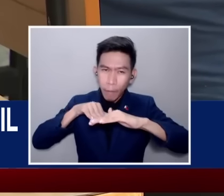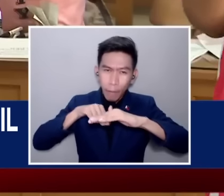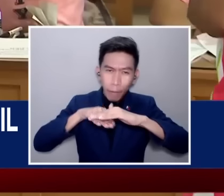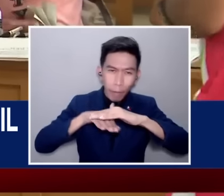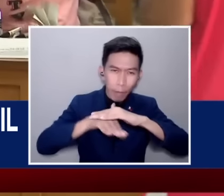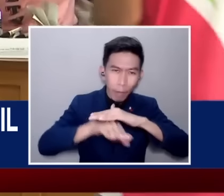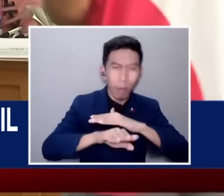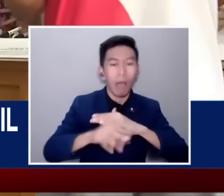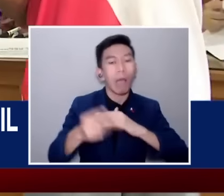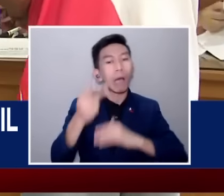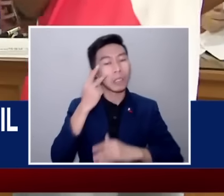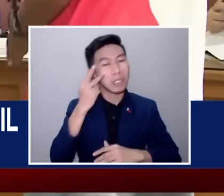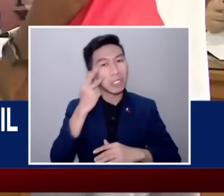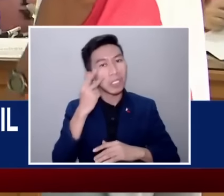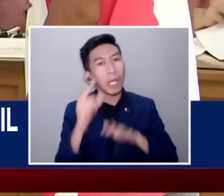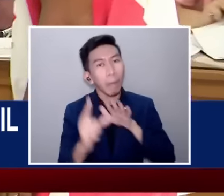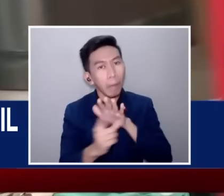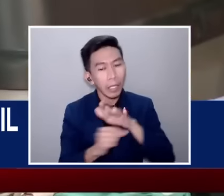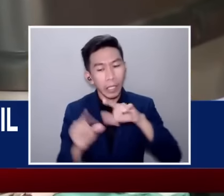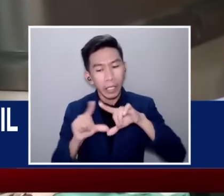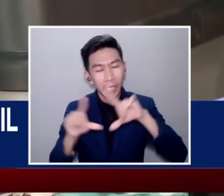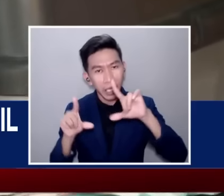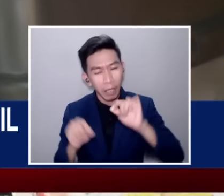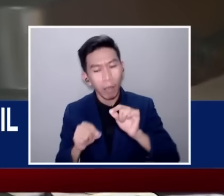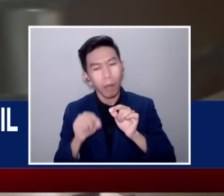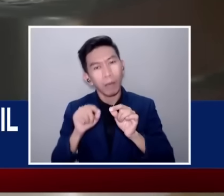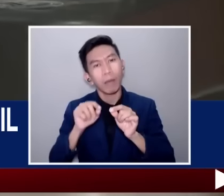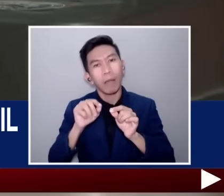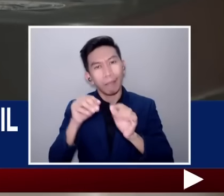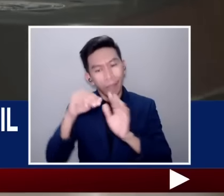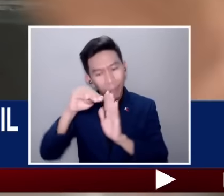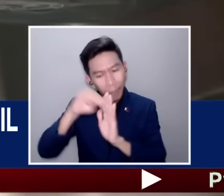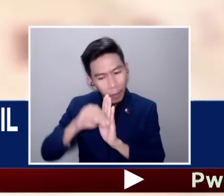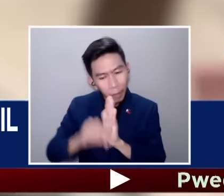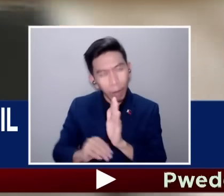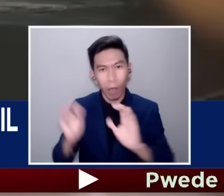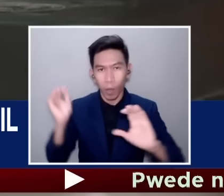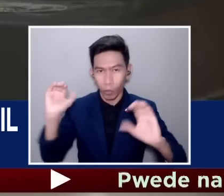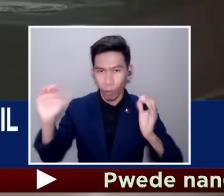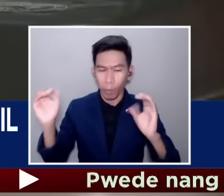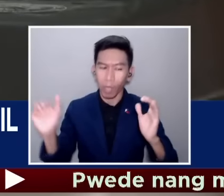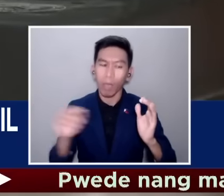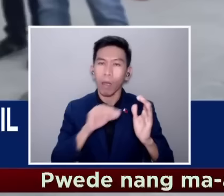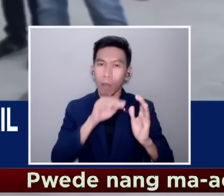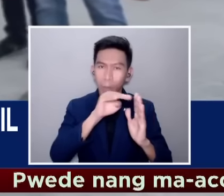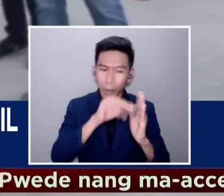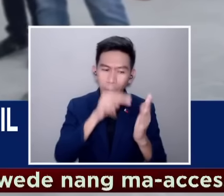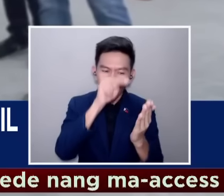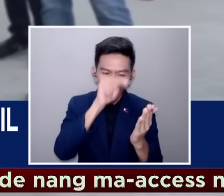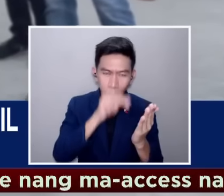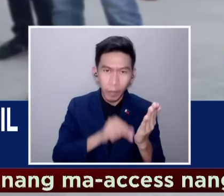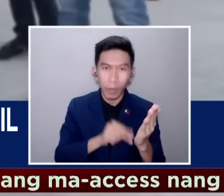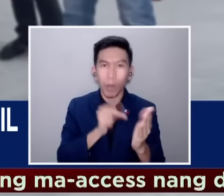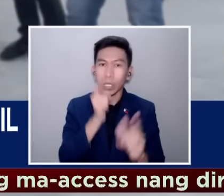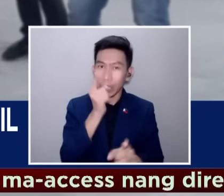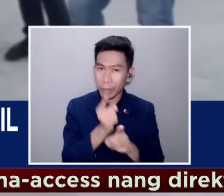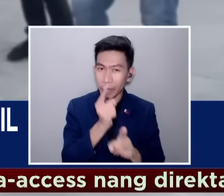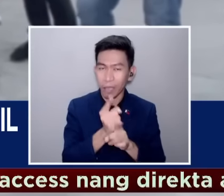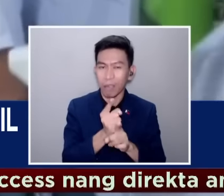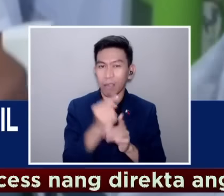at makikita nila kung kugma ba yung kanilang ibinoto doon sa lalabas na naibilang doon sa VCM. Pero